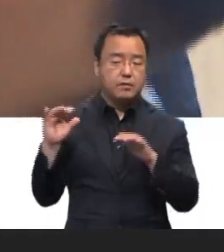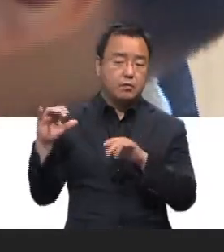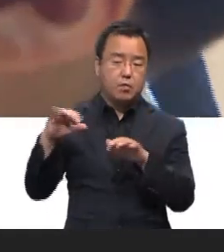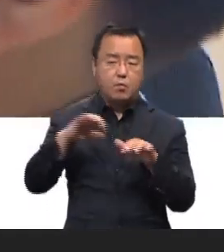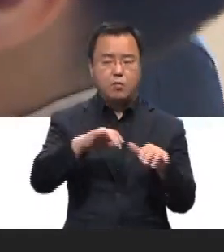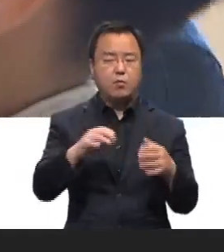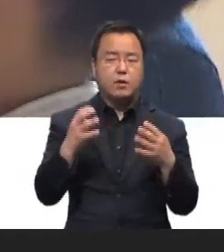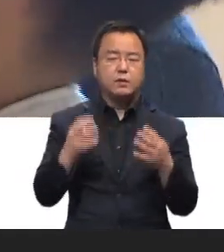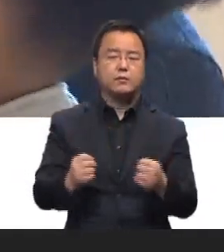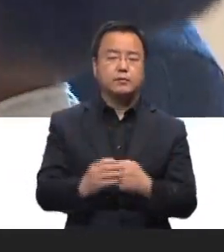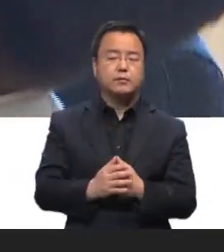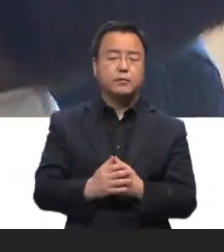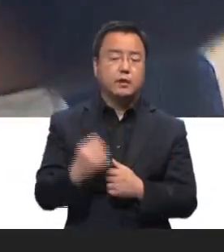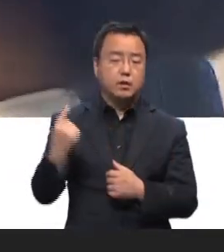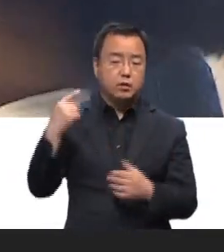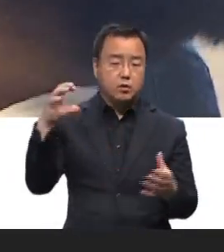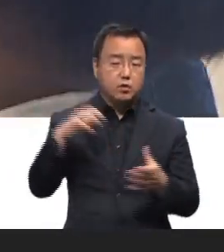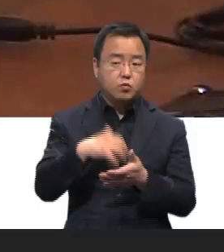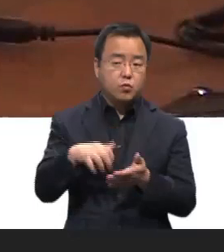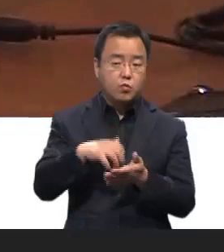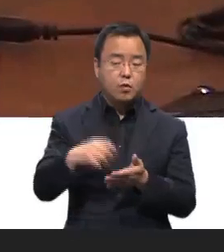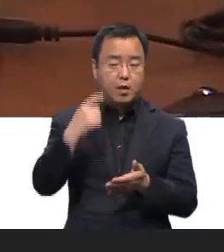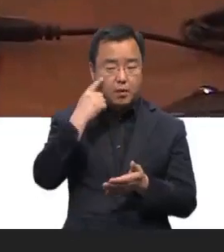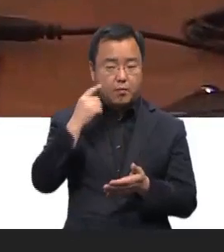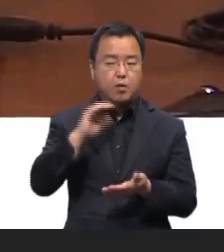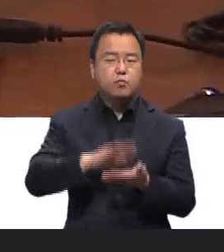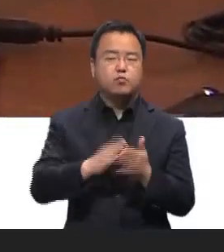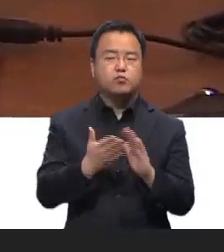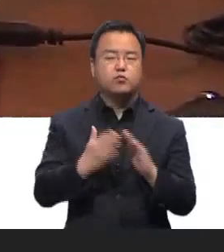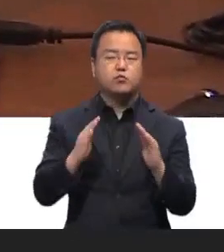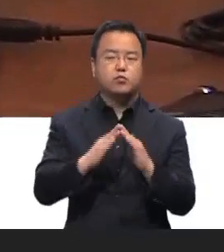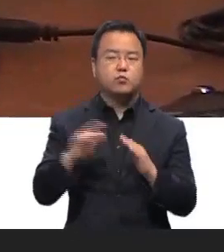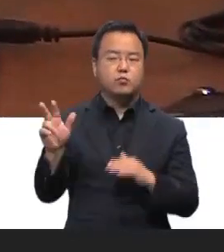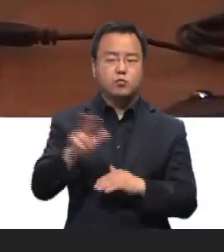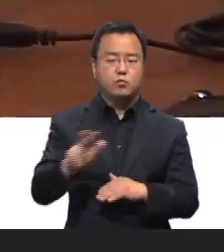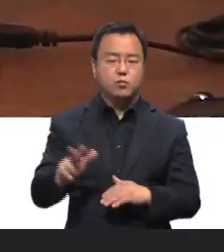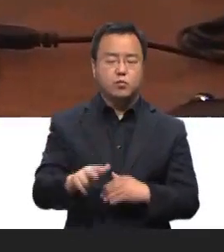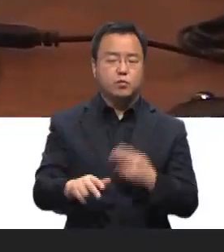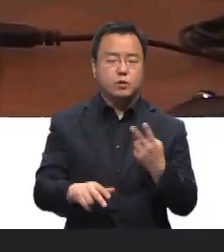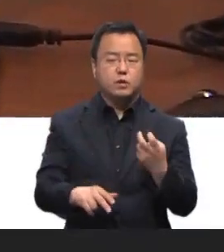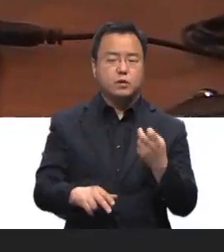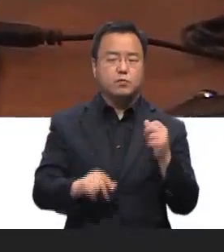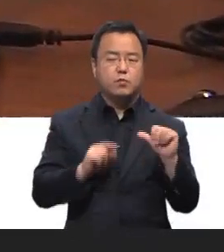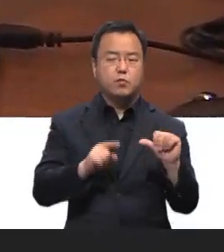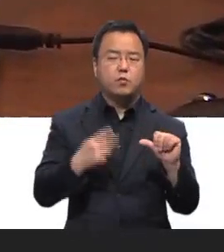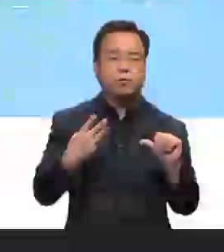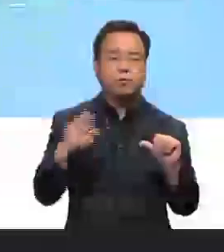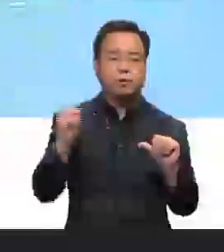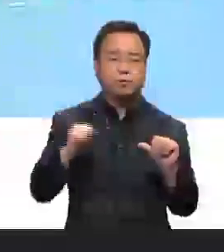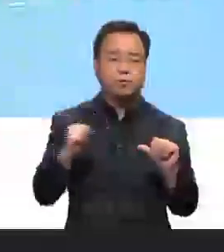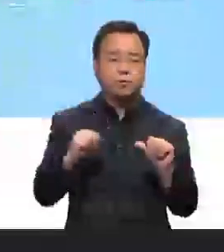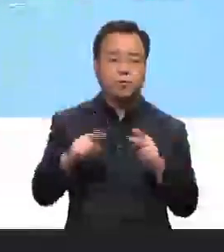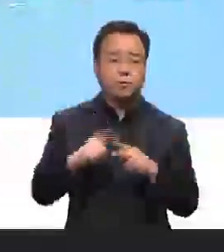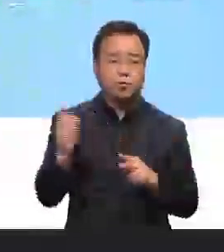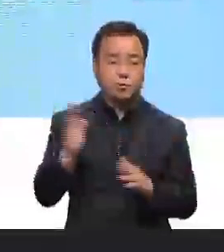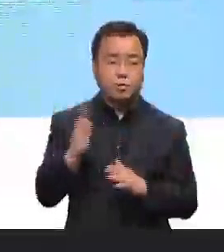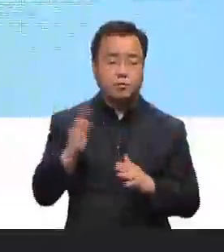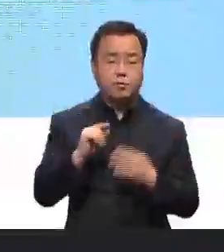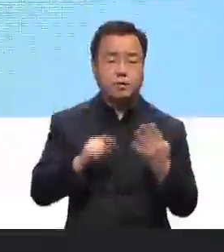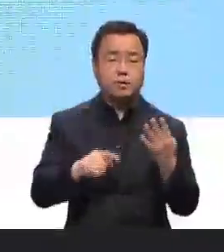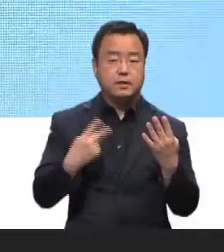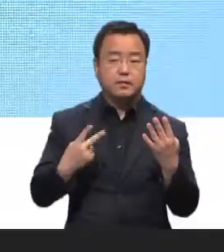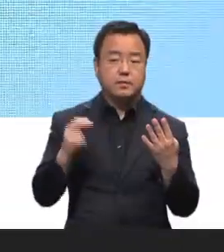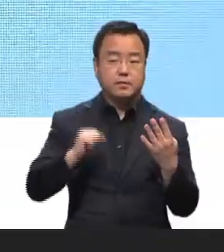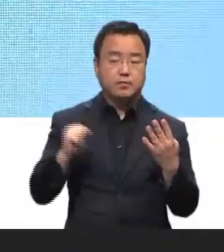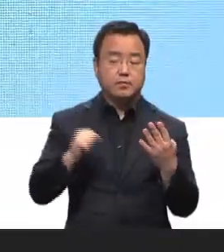있는데요 어제 통계를 봤더니 유치원 같은 경우에는 전국의 25.3% 초등학생들은 4.2%